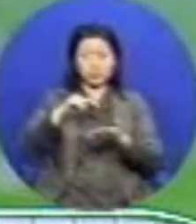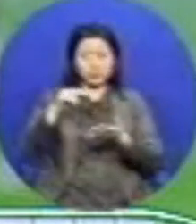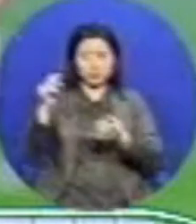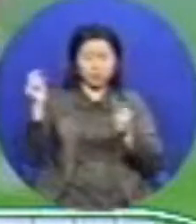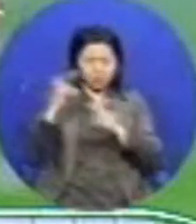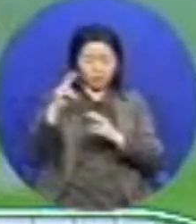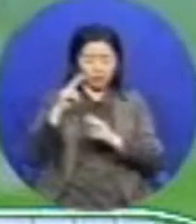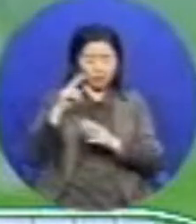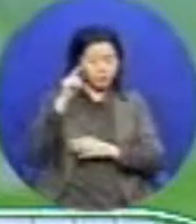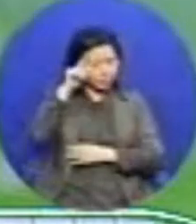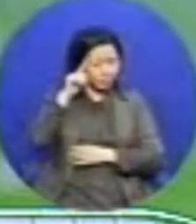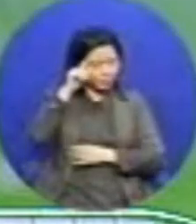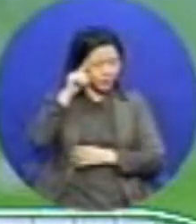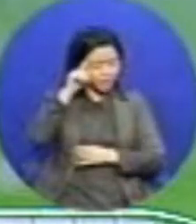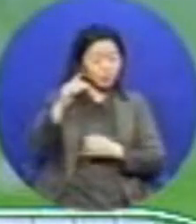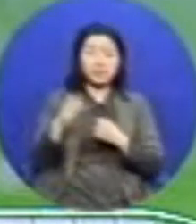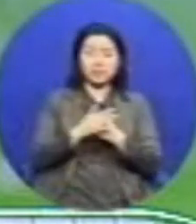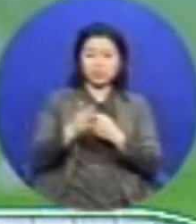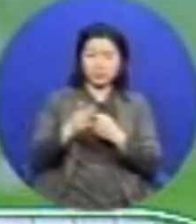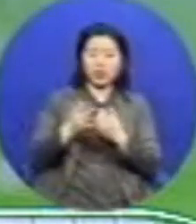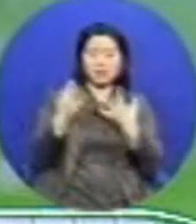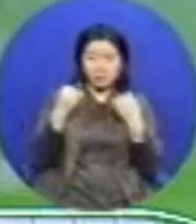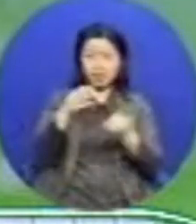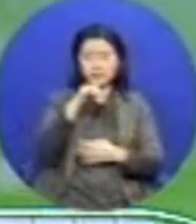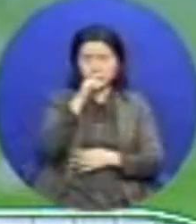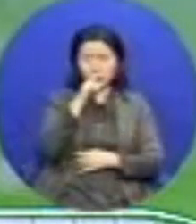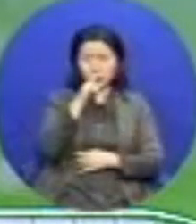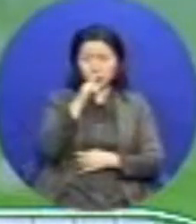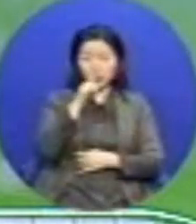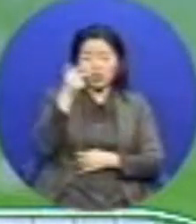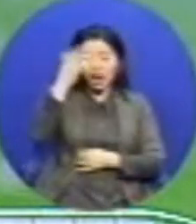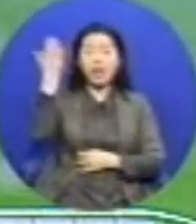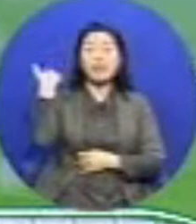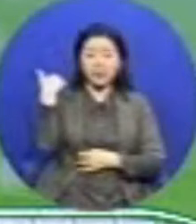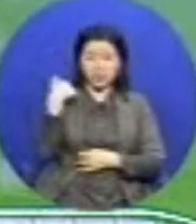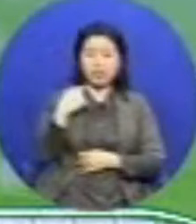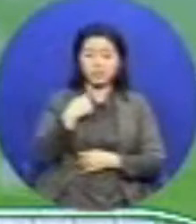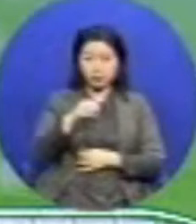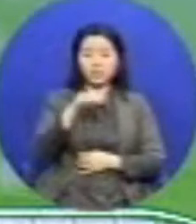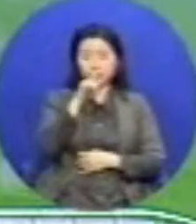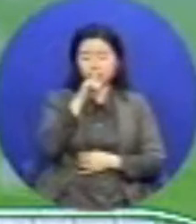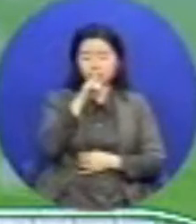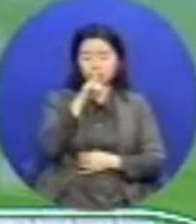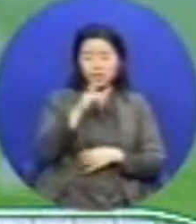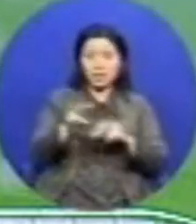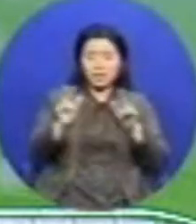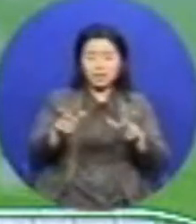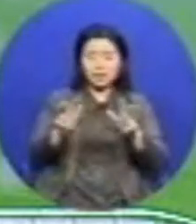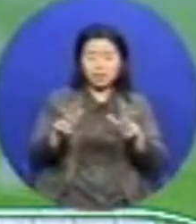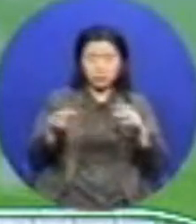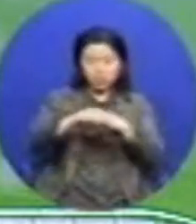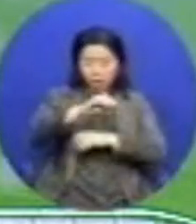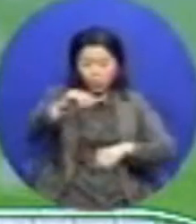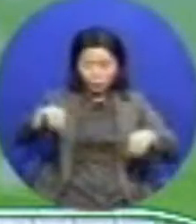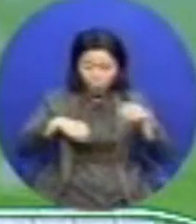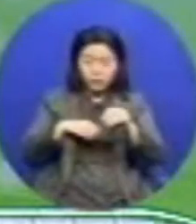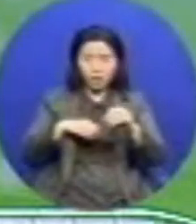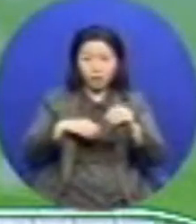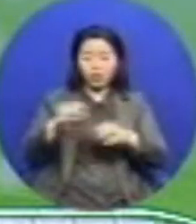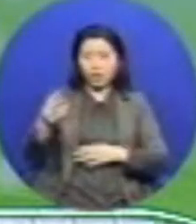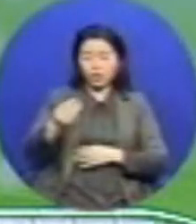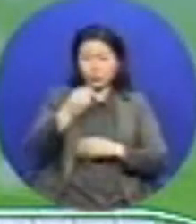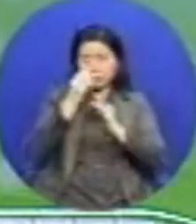ep 제 스트레스가 심해서 그랬던 저였는데 지금은 오히려 성도들이 가르쳐줘야